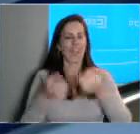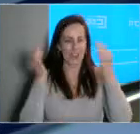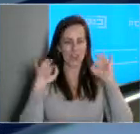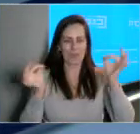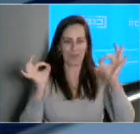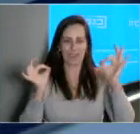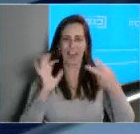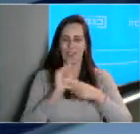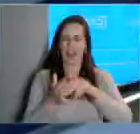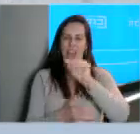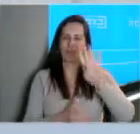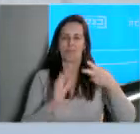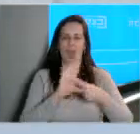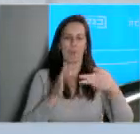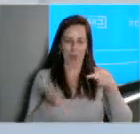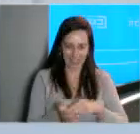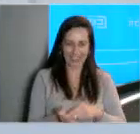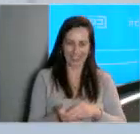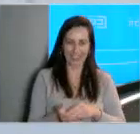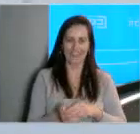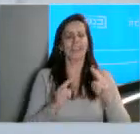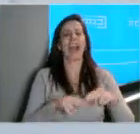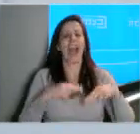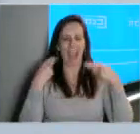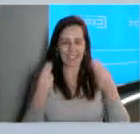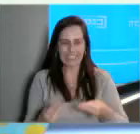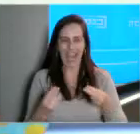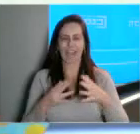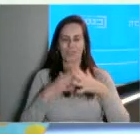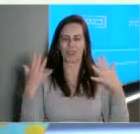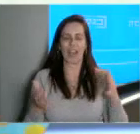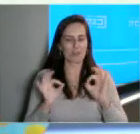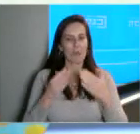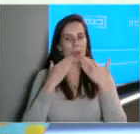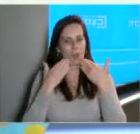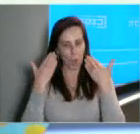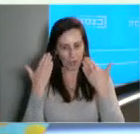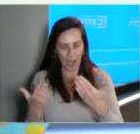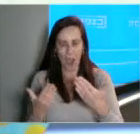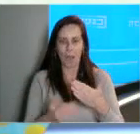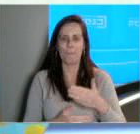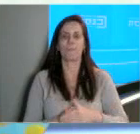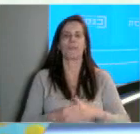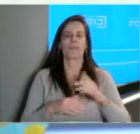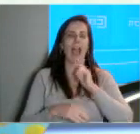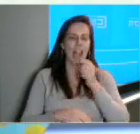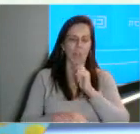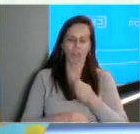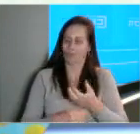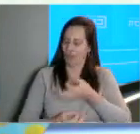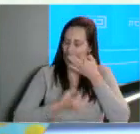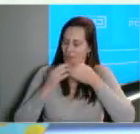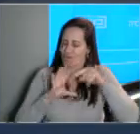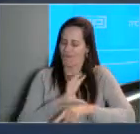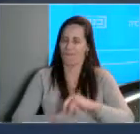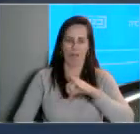רשמית לתוכנית א' ב' בפוליטיקה. חזרתי ובגדול. אז באמת תודה רבה, משה, תודה על הרעיון עודד. המעמיק